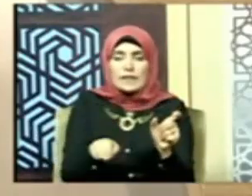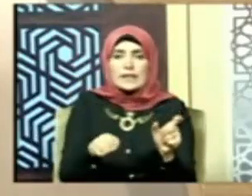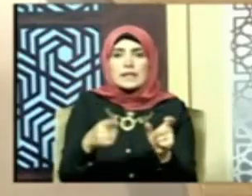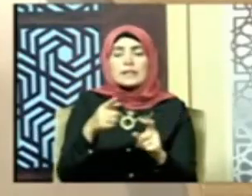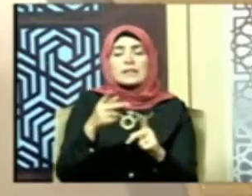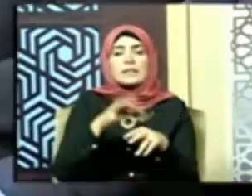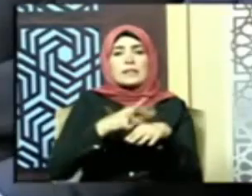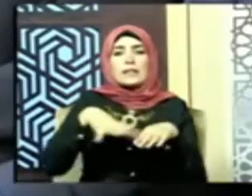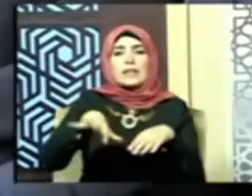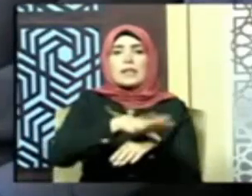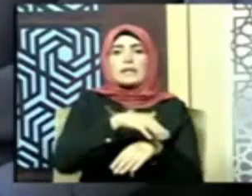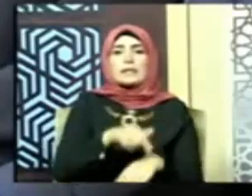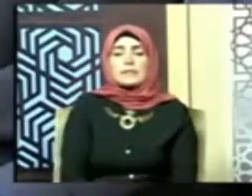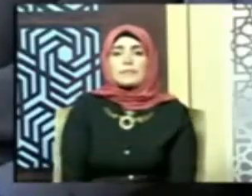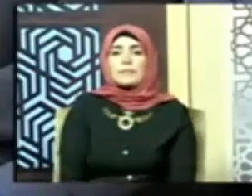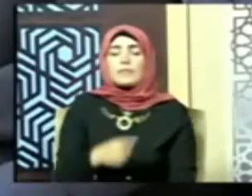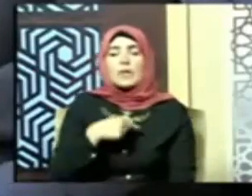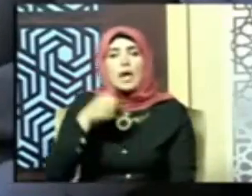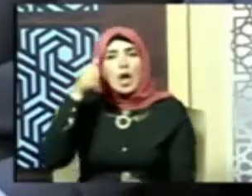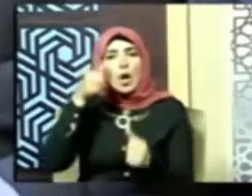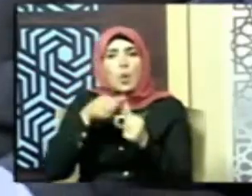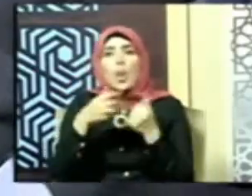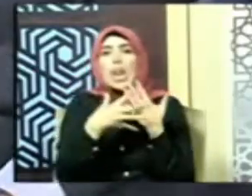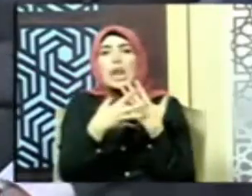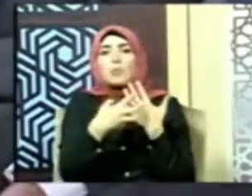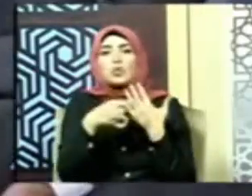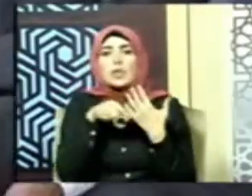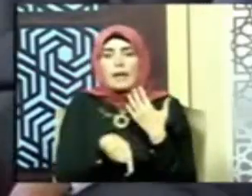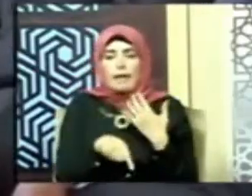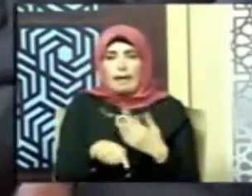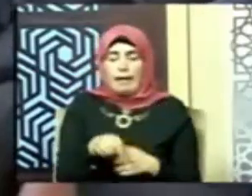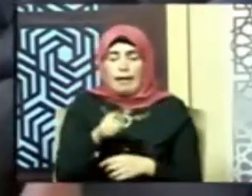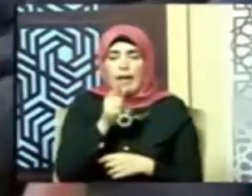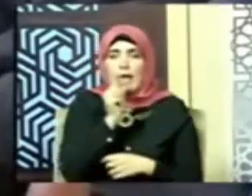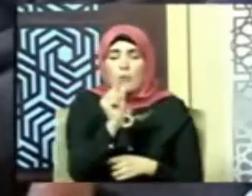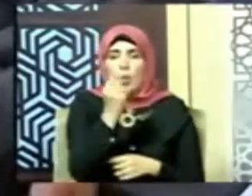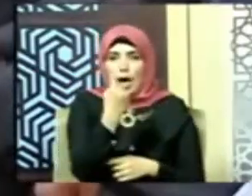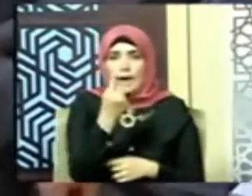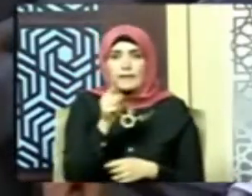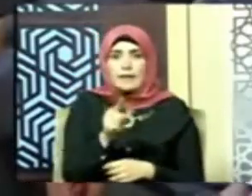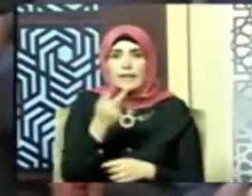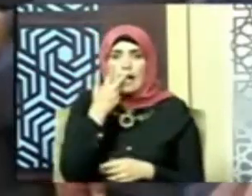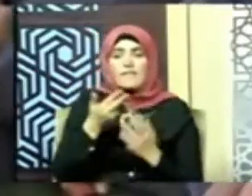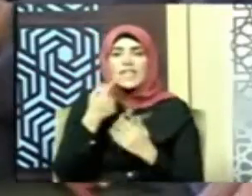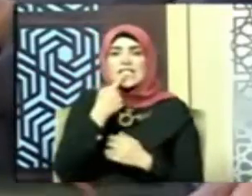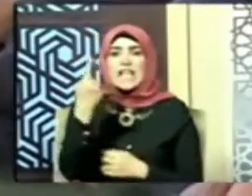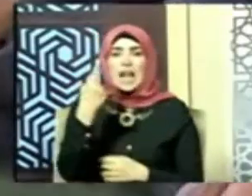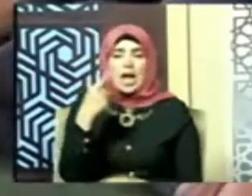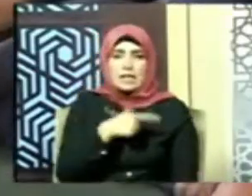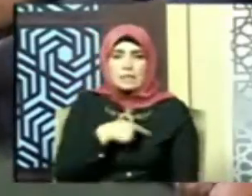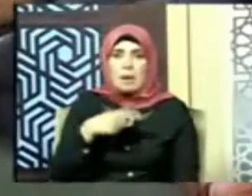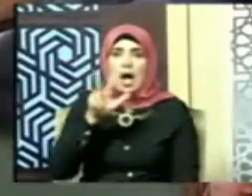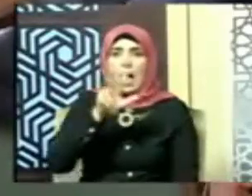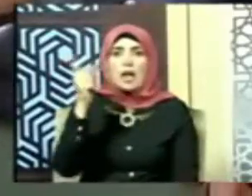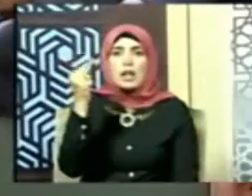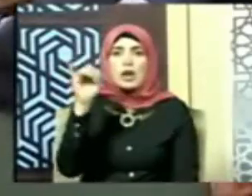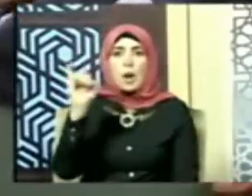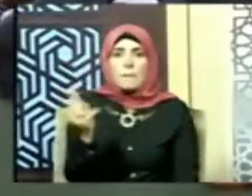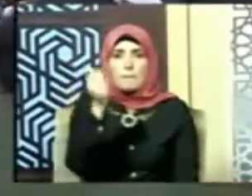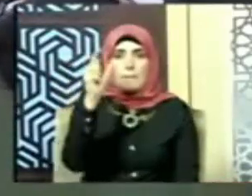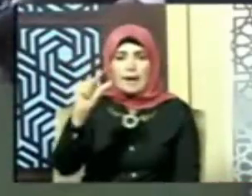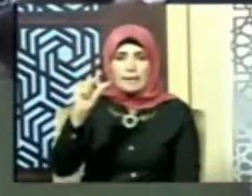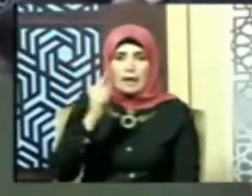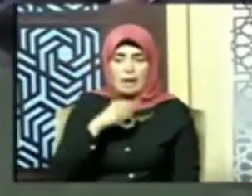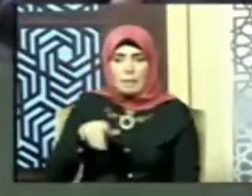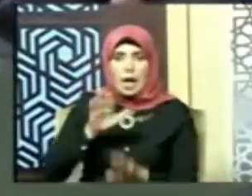أنموذجا واحدا: في عام الرمادة عندما ضربت المجاعة أهل